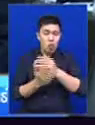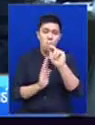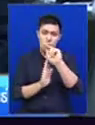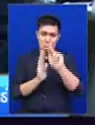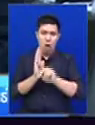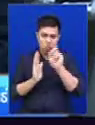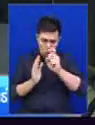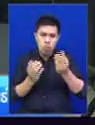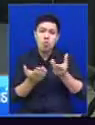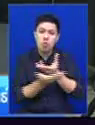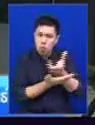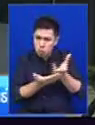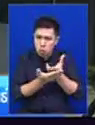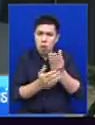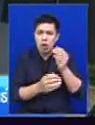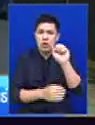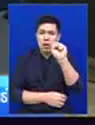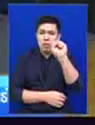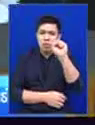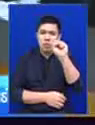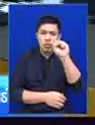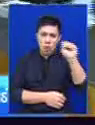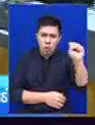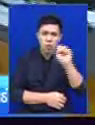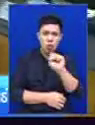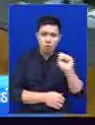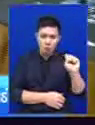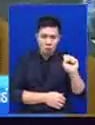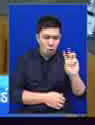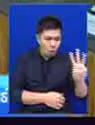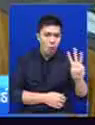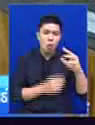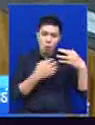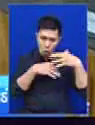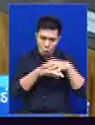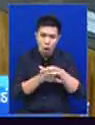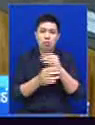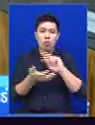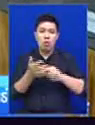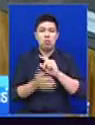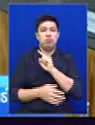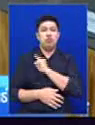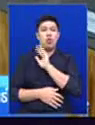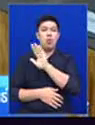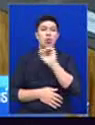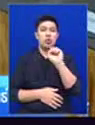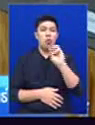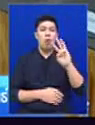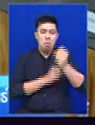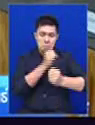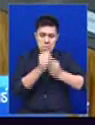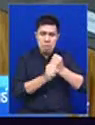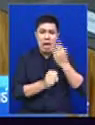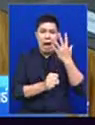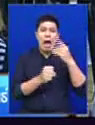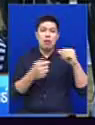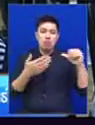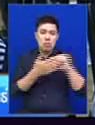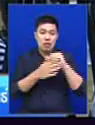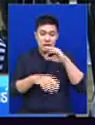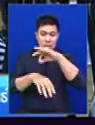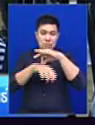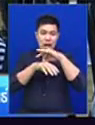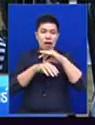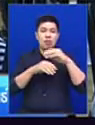าสู่การพิจารณาร่วมกันทั้งสองสภาซึ่งถือเป็นบทบาทหน้าที่ของสมาชิกวุฒิสภา5ปีในช่วงเปลี่ยนผ่านของรัฐบ